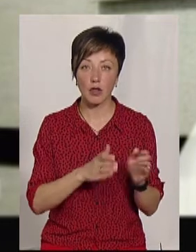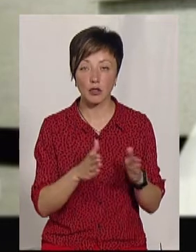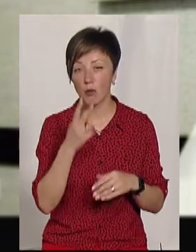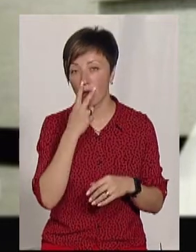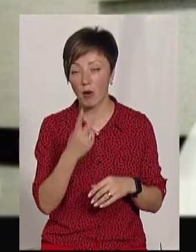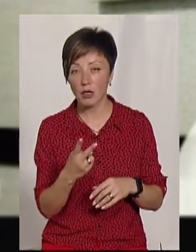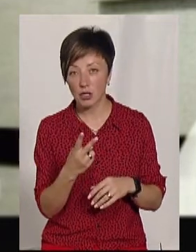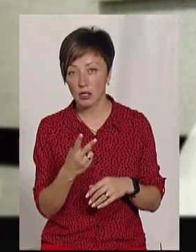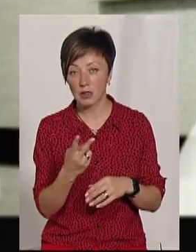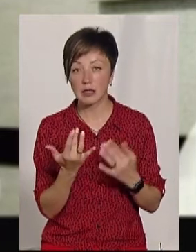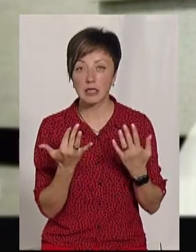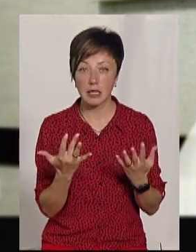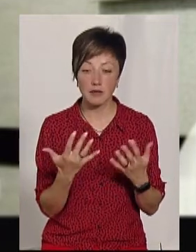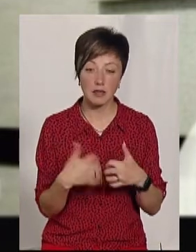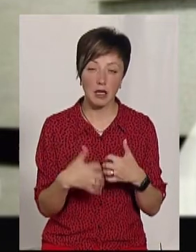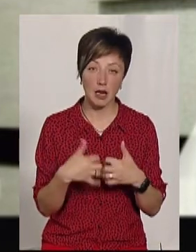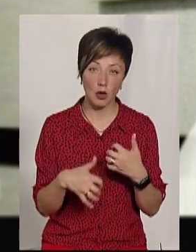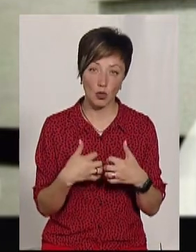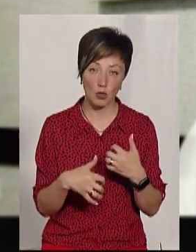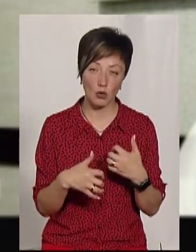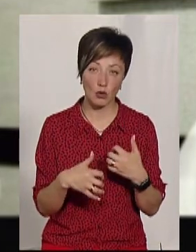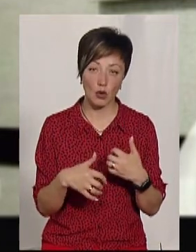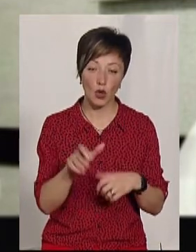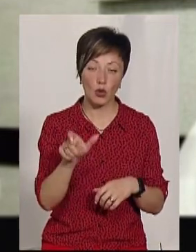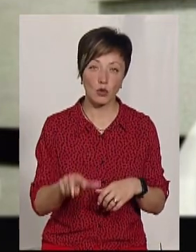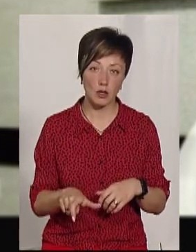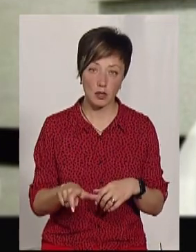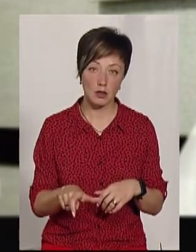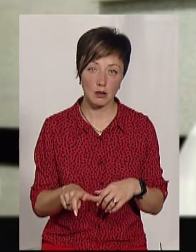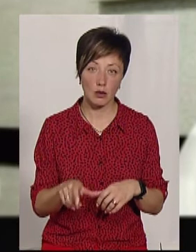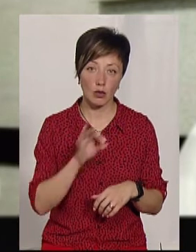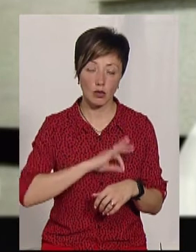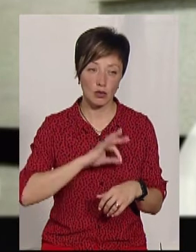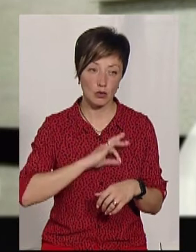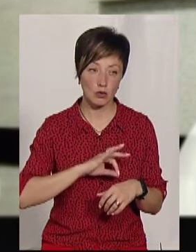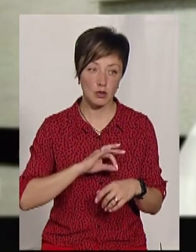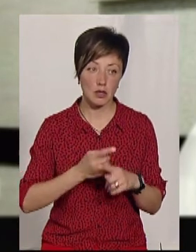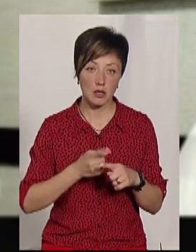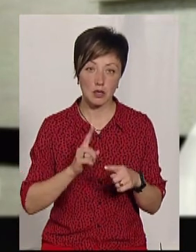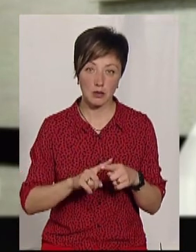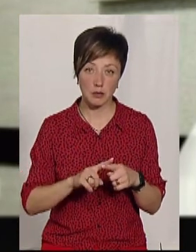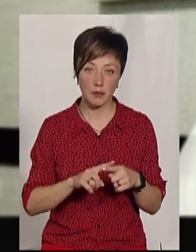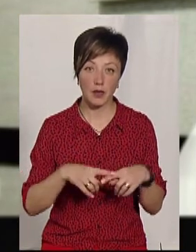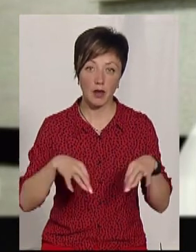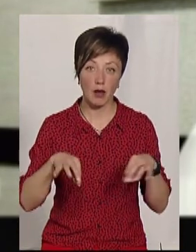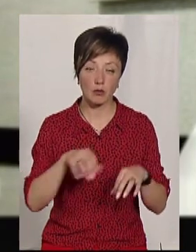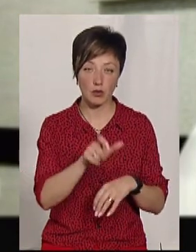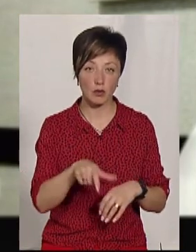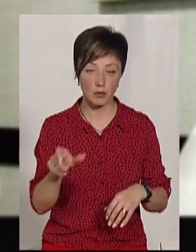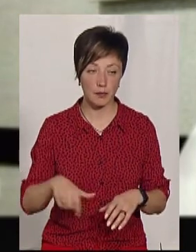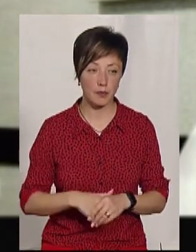щоб побачити, скільки в середньому людина користується громадським транспортом